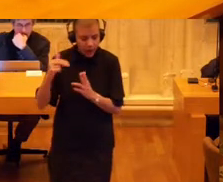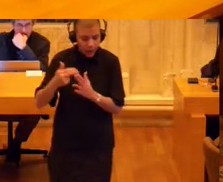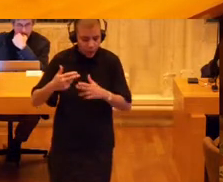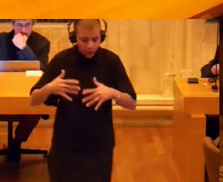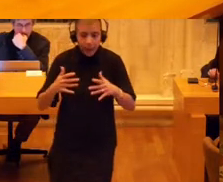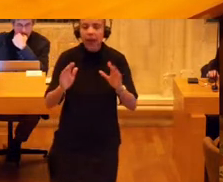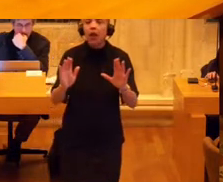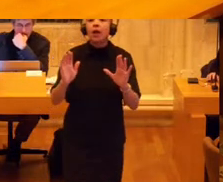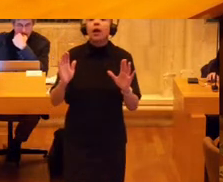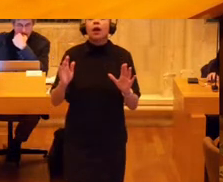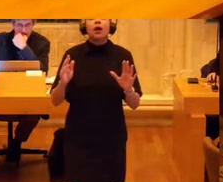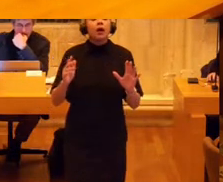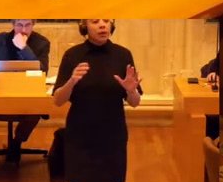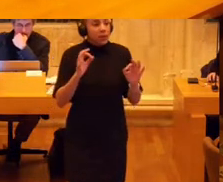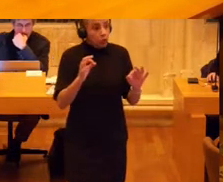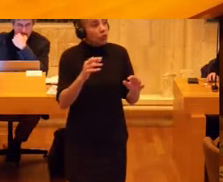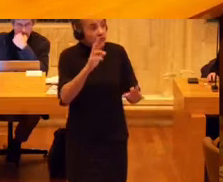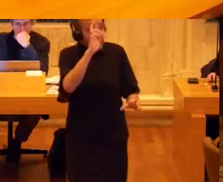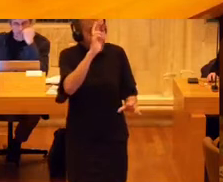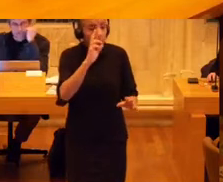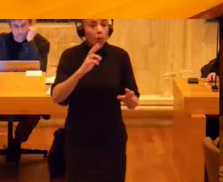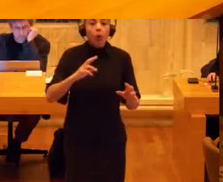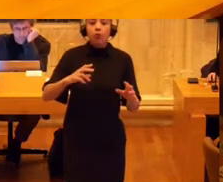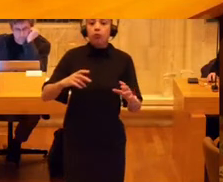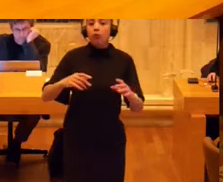prescriptions d'urbanisme, hein, par exemple les clôtures,